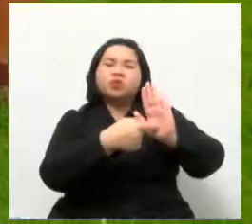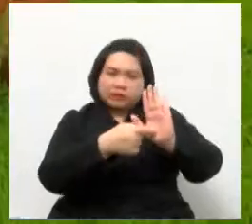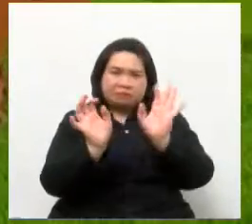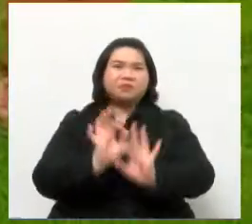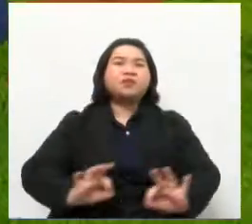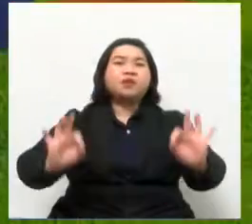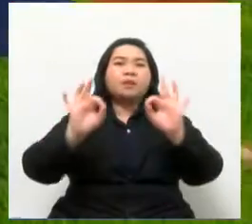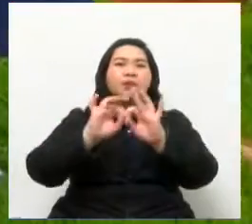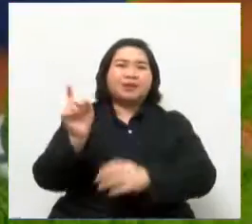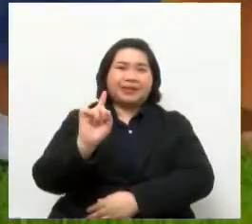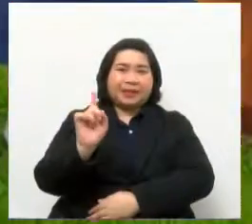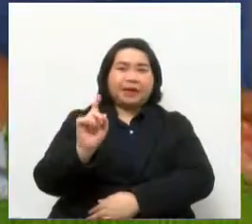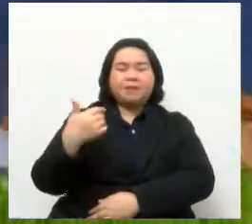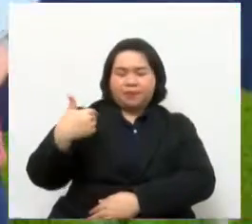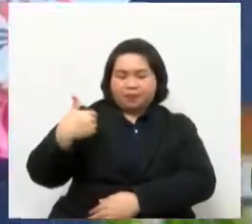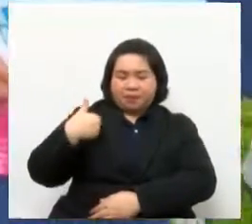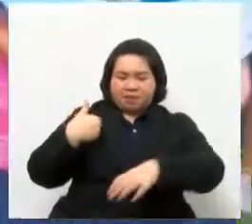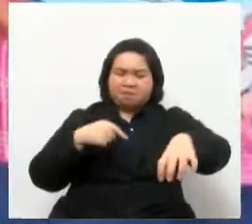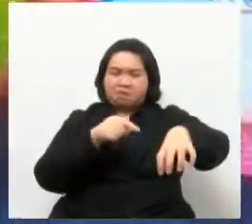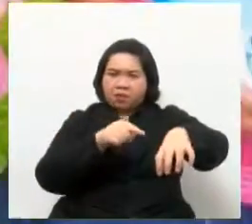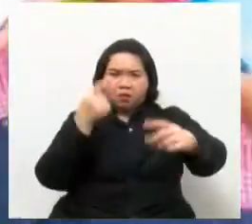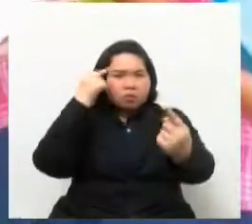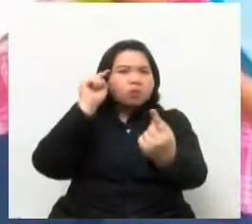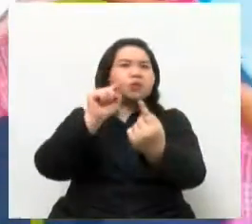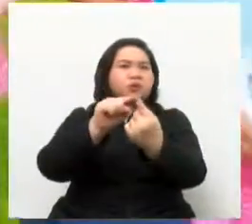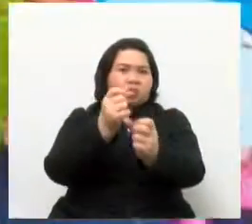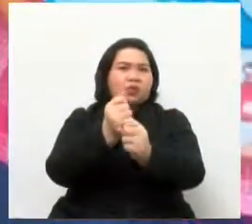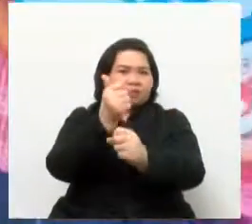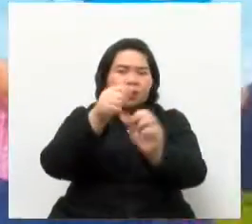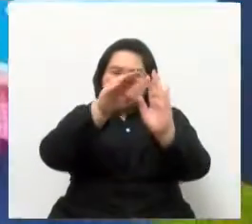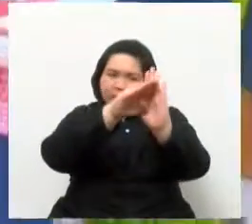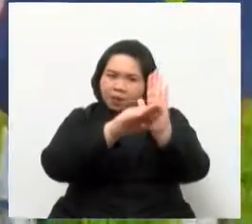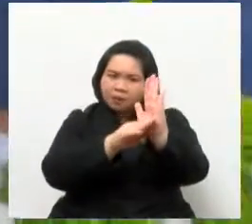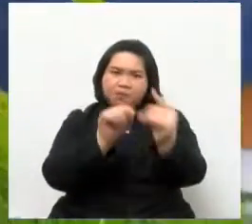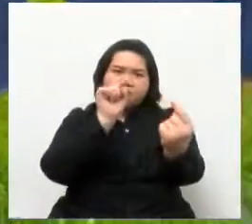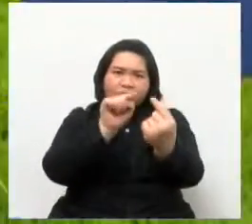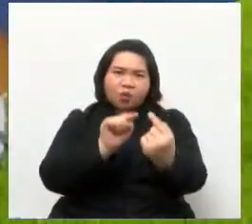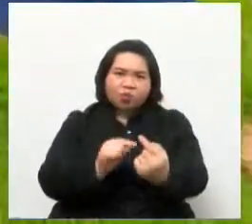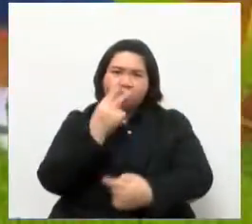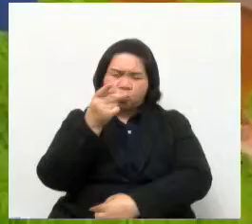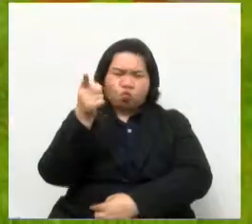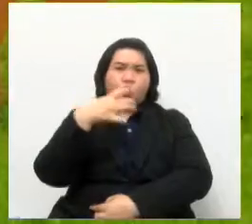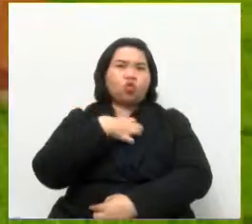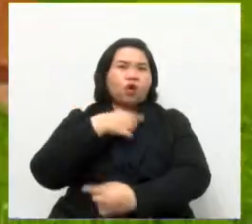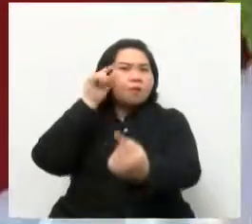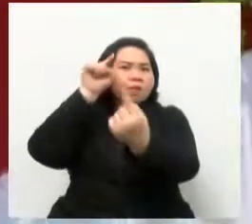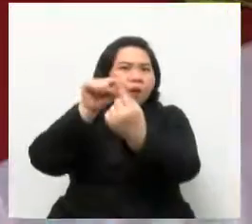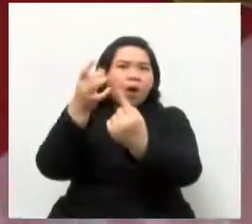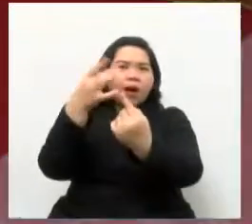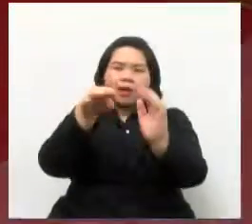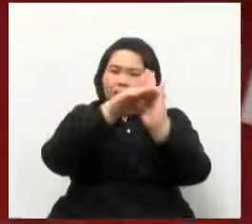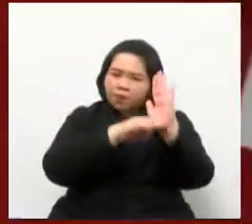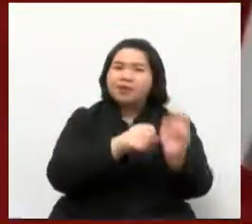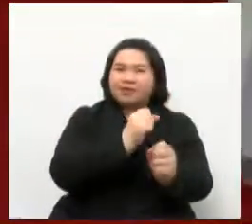างยิ่งในการทำให้องค์กรไปสู่เป้าหมายที่กำหนดไว้ด้วยผลลัพธ์ในการดำเนินการที่เป็นเลิศส